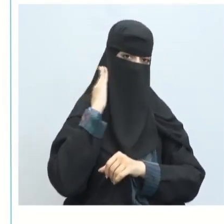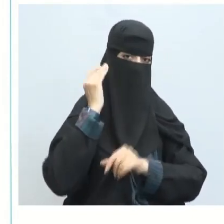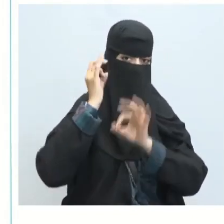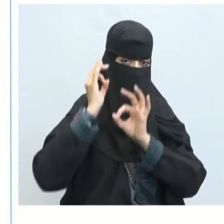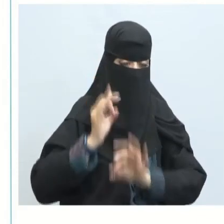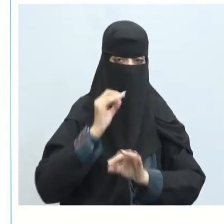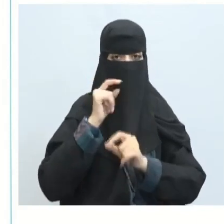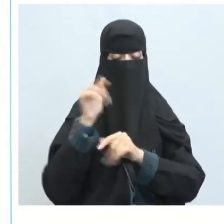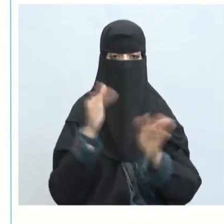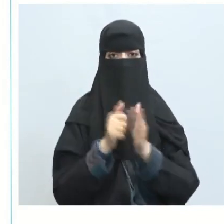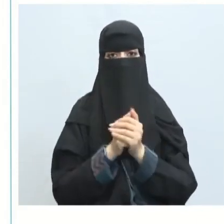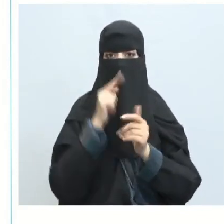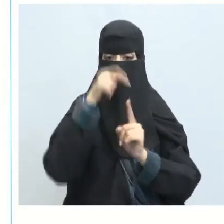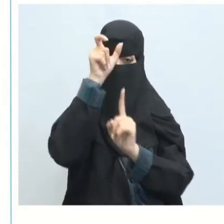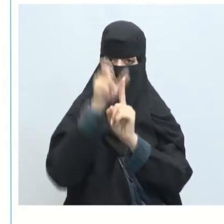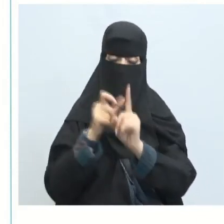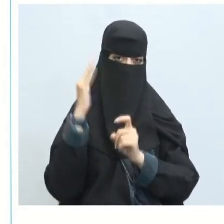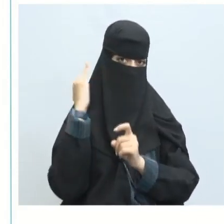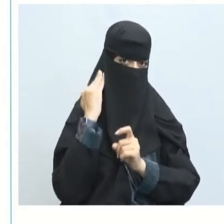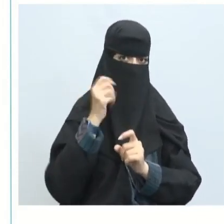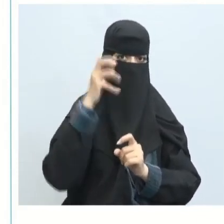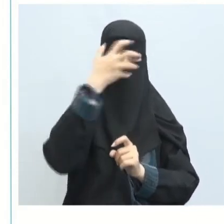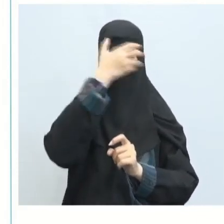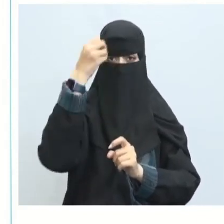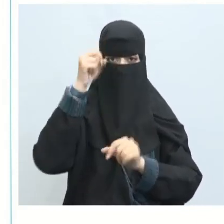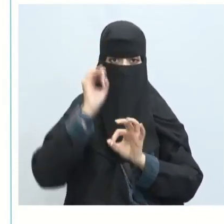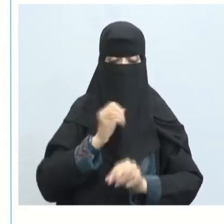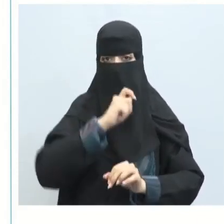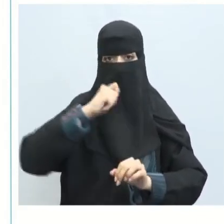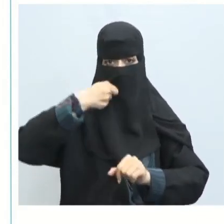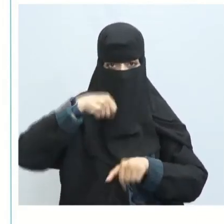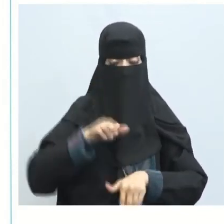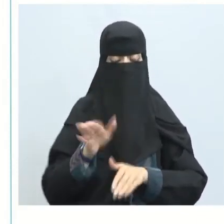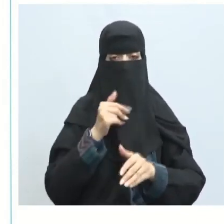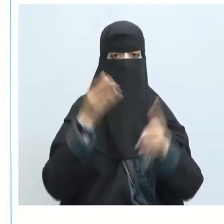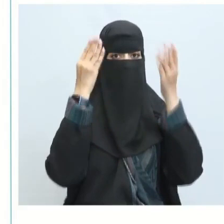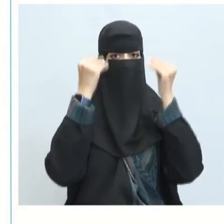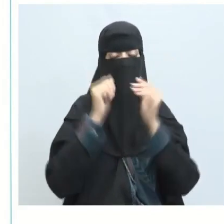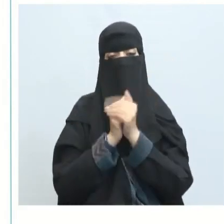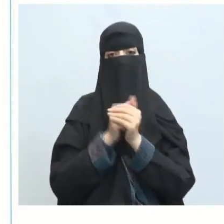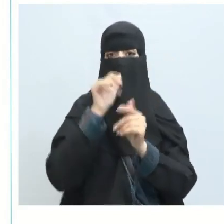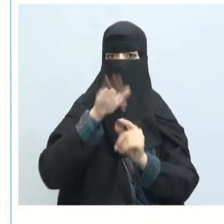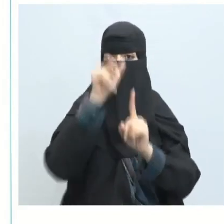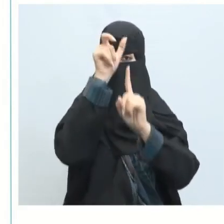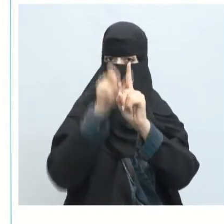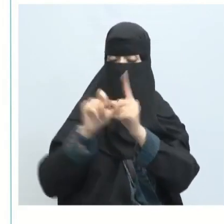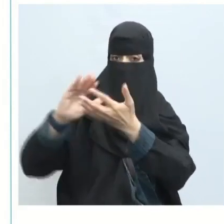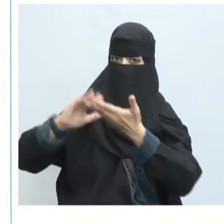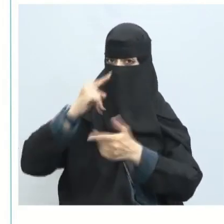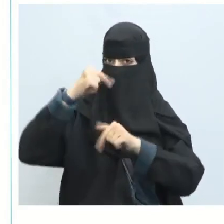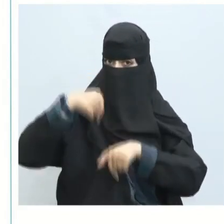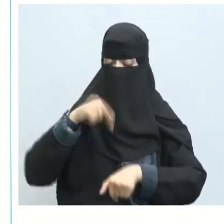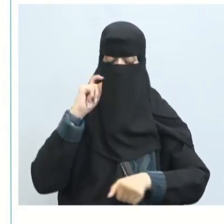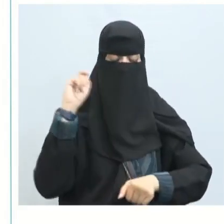ان يكون شخص امين حافظ لهذا السر لهذه المعلومات سرعه البديه اذاك قد يتعرض الى كثير مواقف